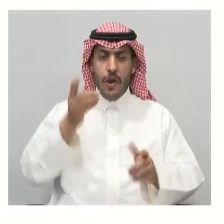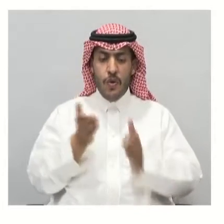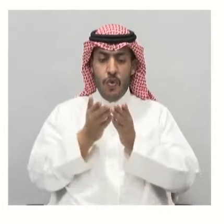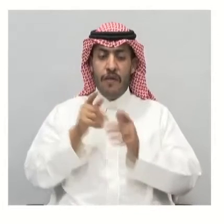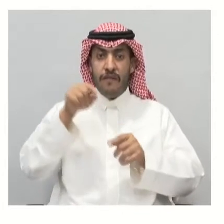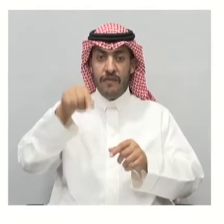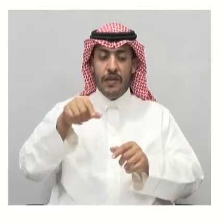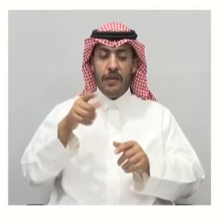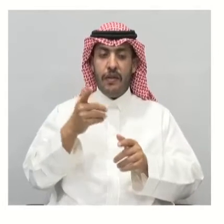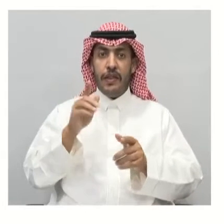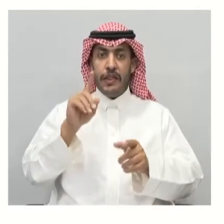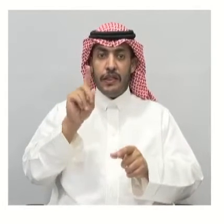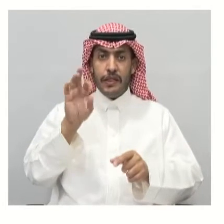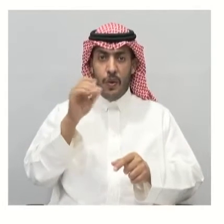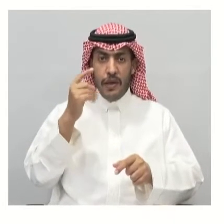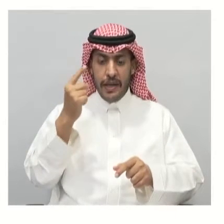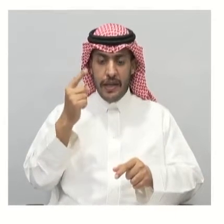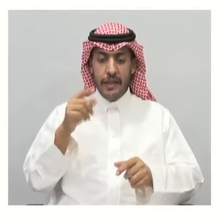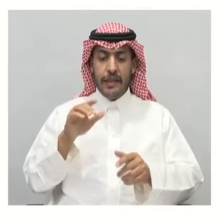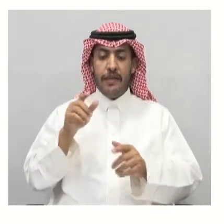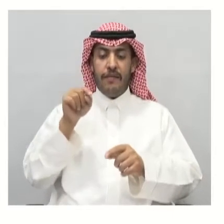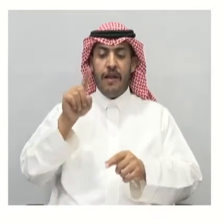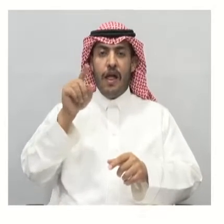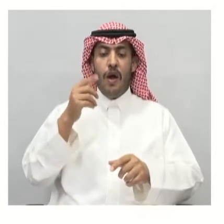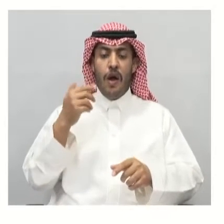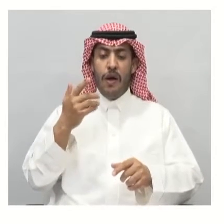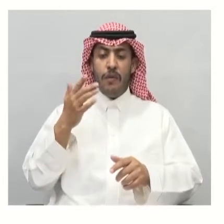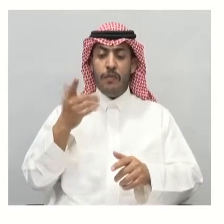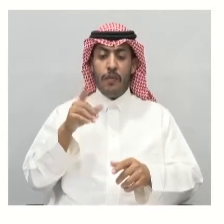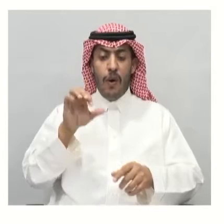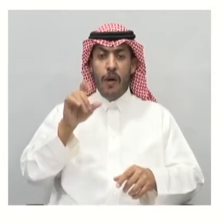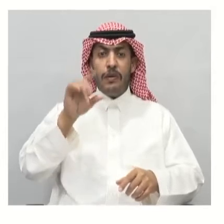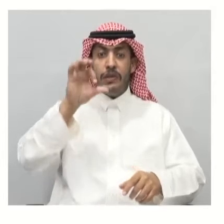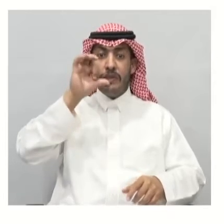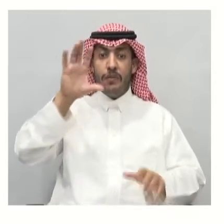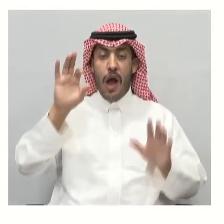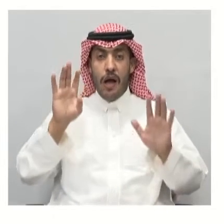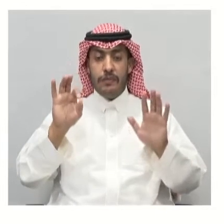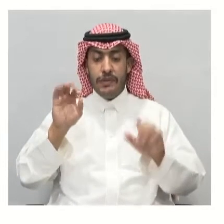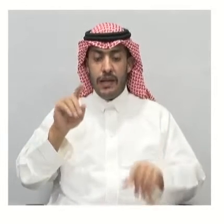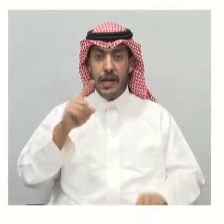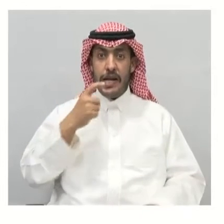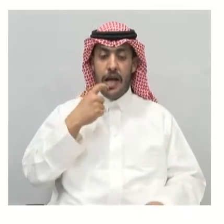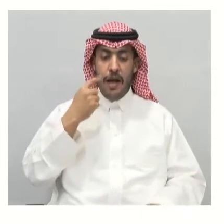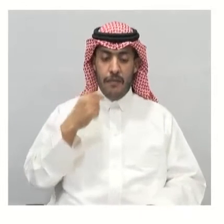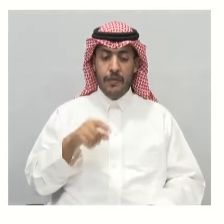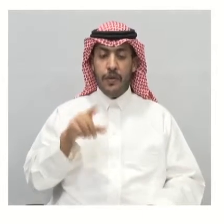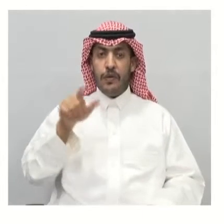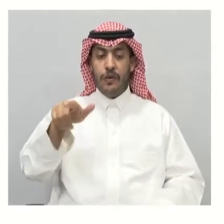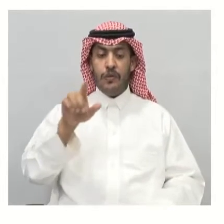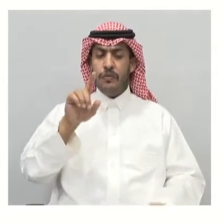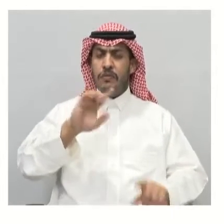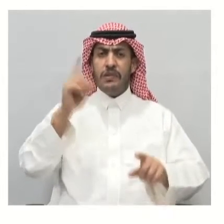في قومه 950 عاما ولم يستجب له الا عدد قليل احسنتم اجابه